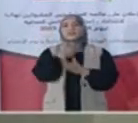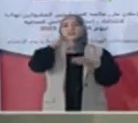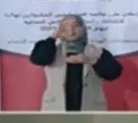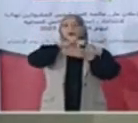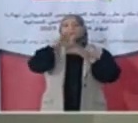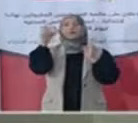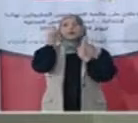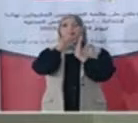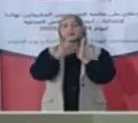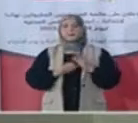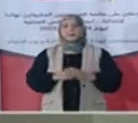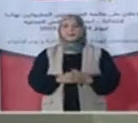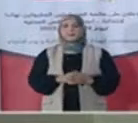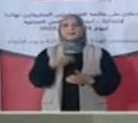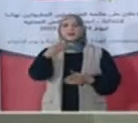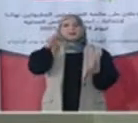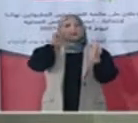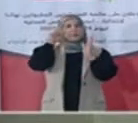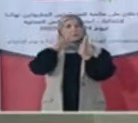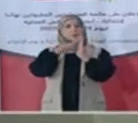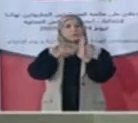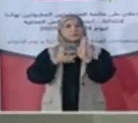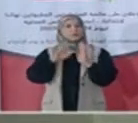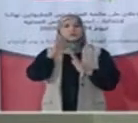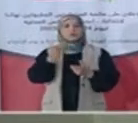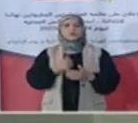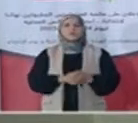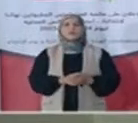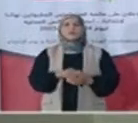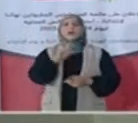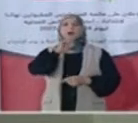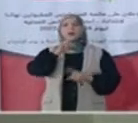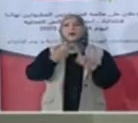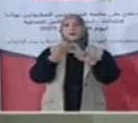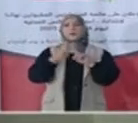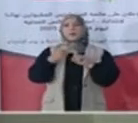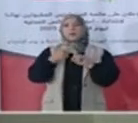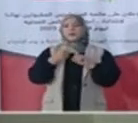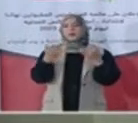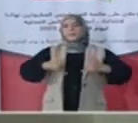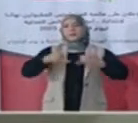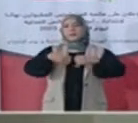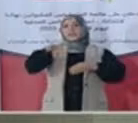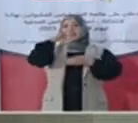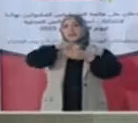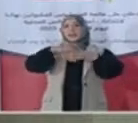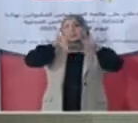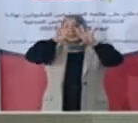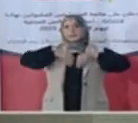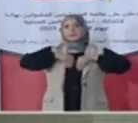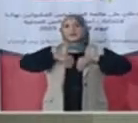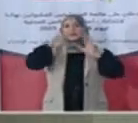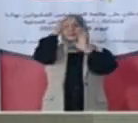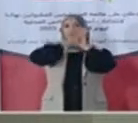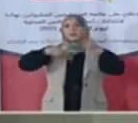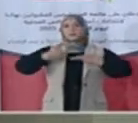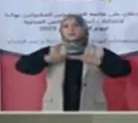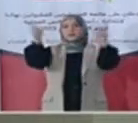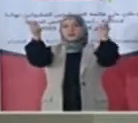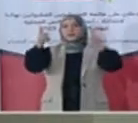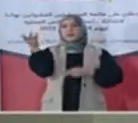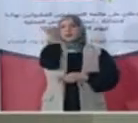الانتخابي الذي ينص على ضرورة مصادقة مجلس الهيئة على القائمة النهائية ونشرها